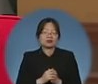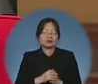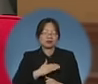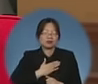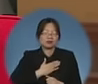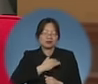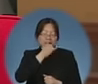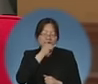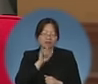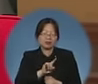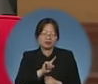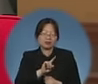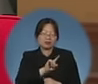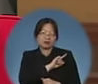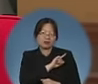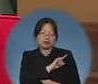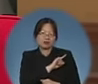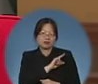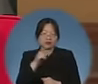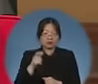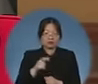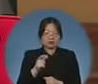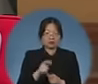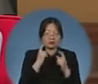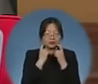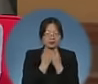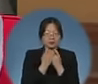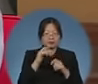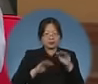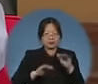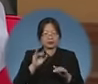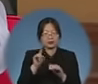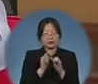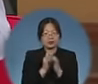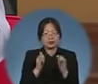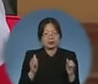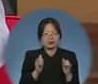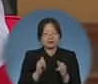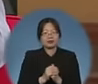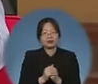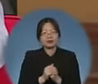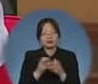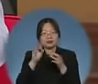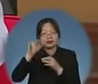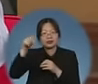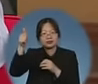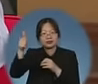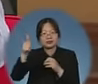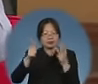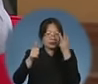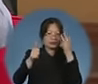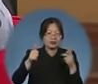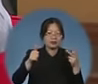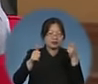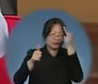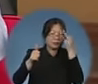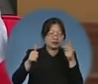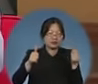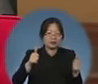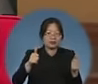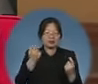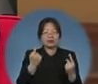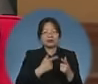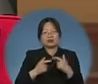게 가장 강력한 개인차 어떤 사람이 김부장이 최부장보다 쟤는 항상 좀